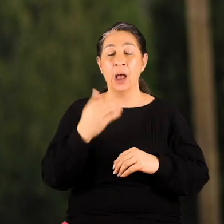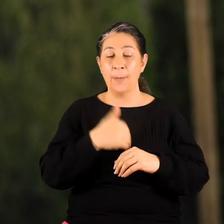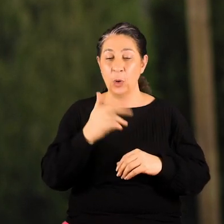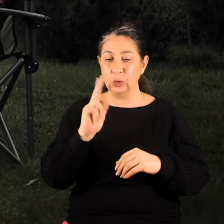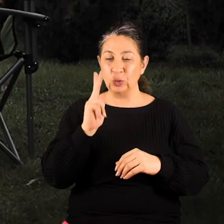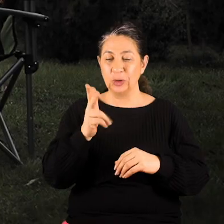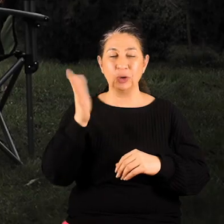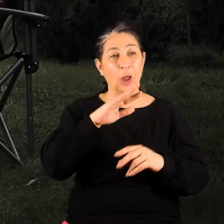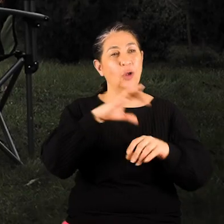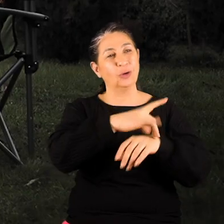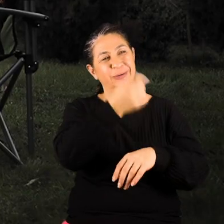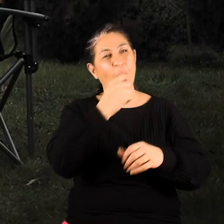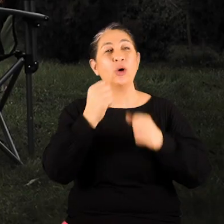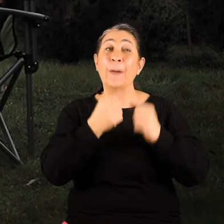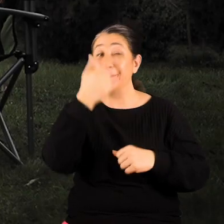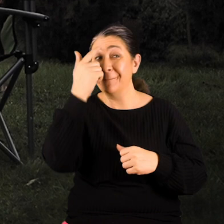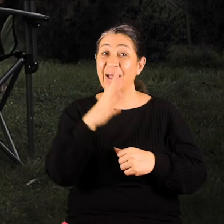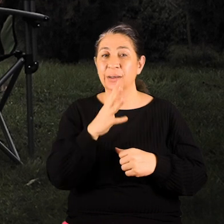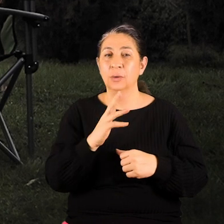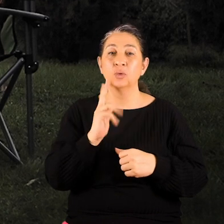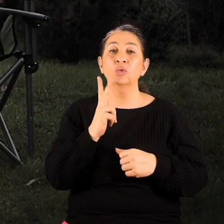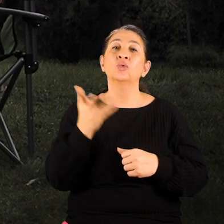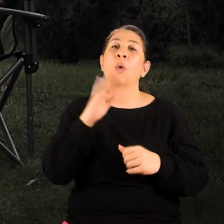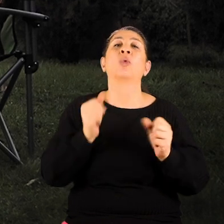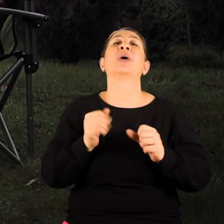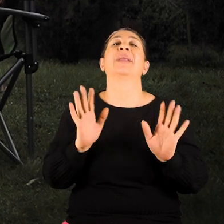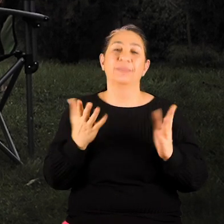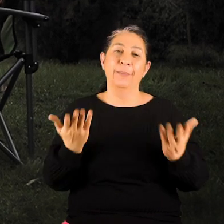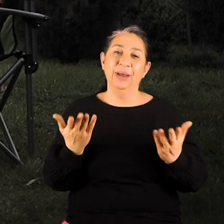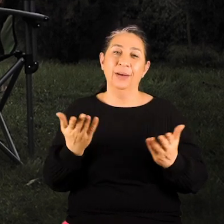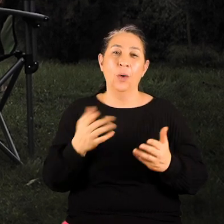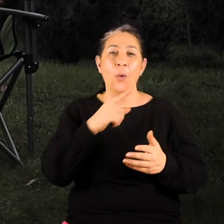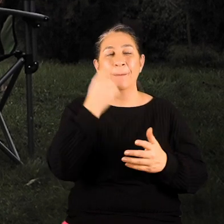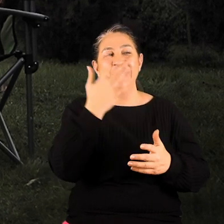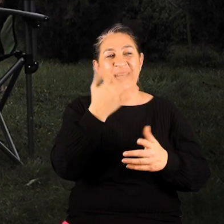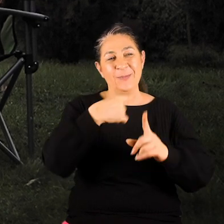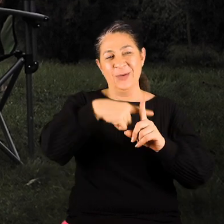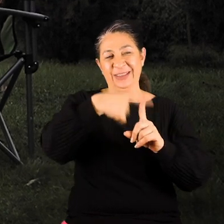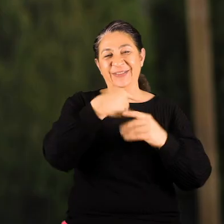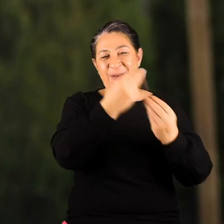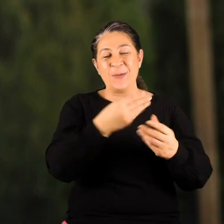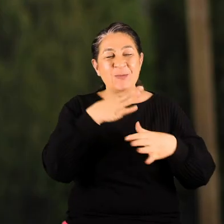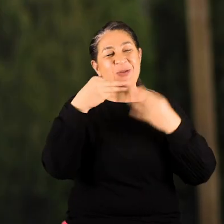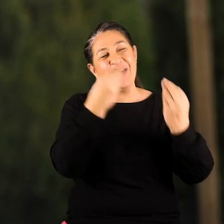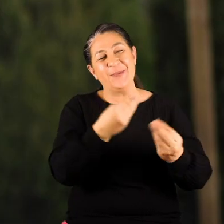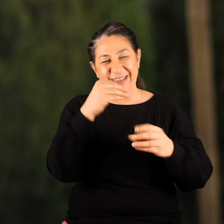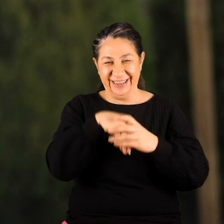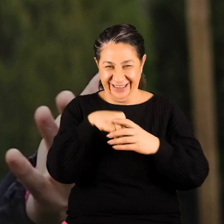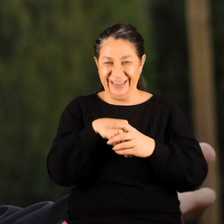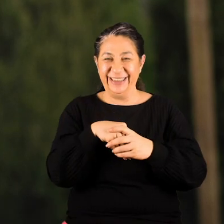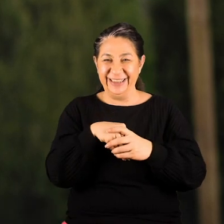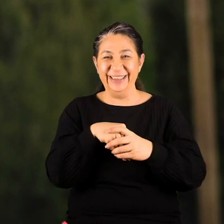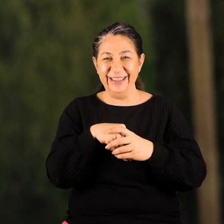tabii. O ayrı mesele. Adam o benim. Belki seni biraz daha mutlu biraz etmek daha, için evet, o motivasyon şey, yani verdi üç, yani. 3 gün sonra mı? Öyle bir şey. Ama orada anca